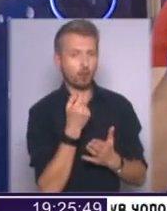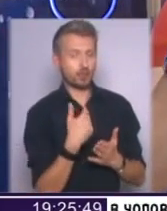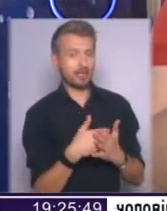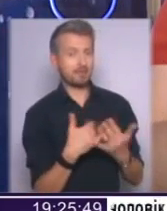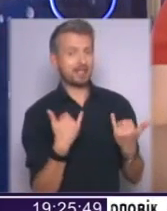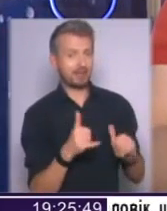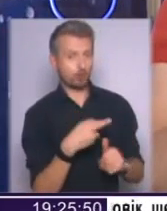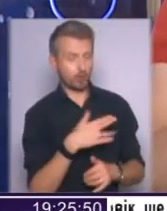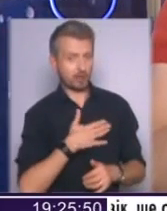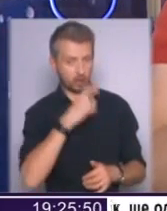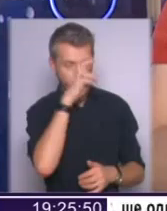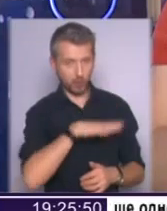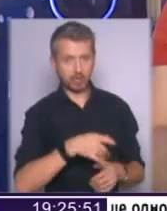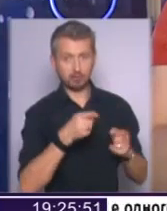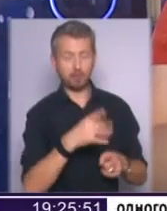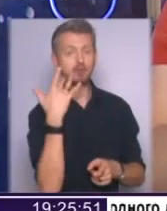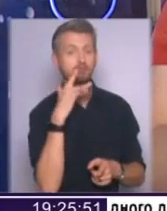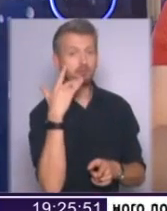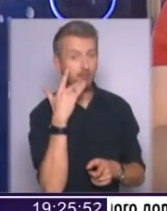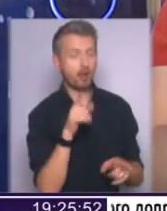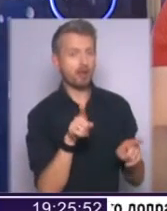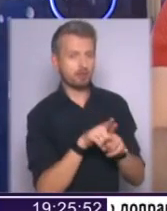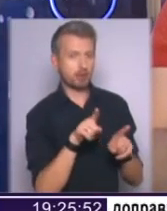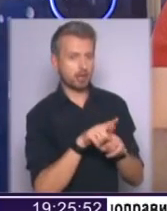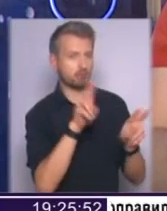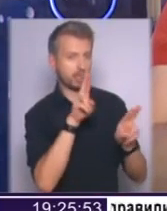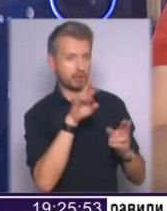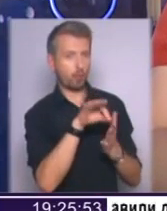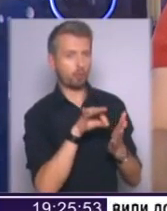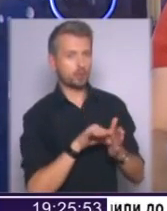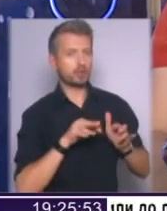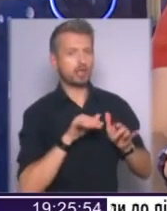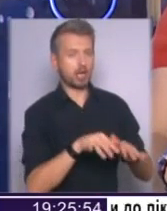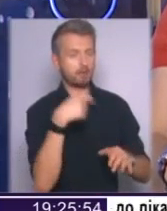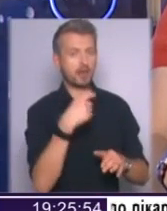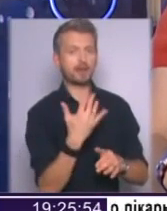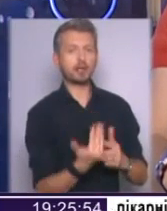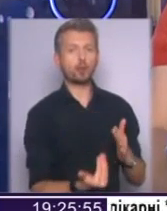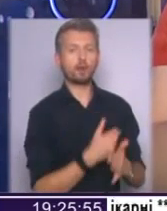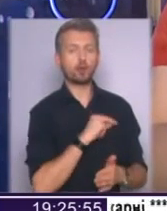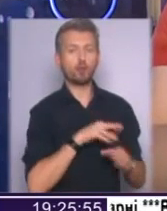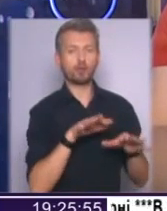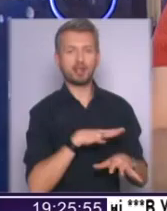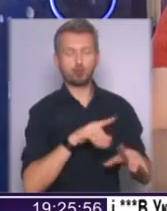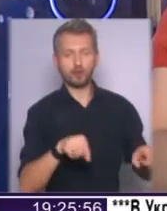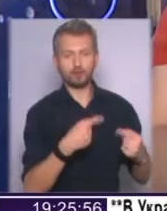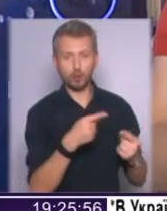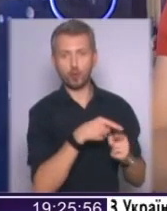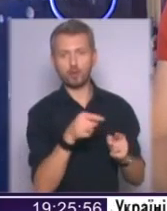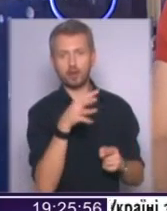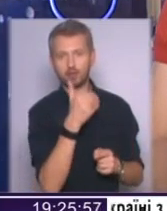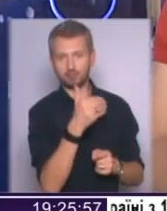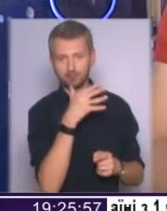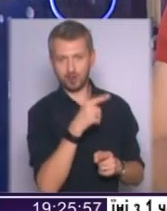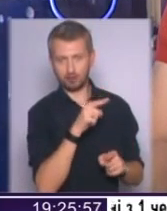нашої України, але насправді в США, наприклад, саме такими критеріями оцінюють діяльність президента. Скільки нових робочих місць було створено в країні за час його президентства. У